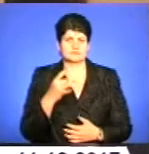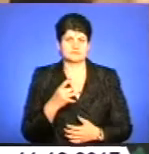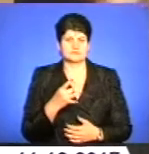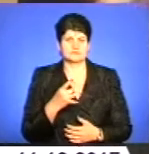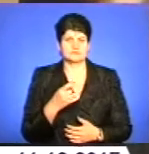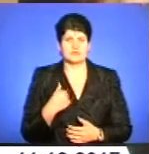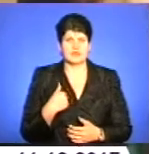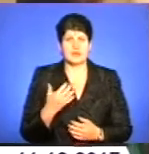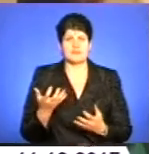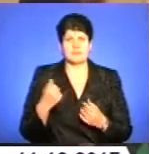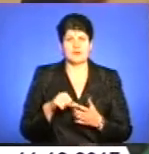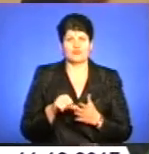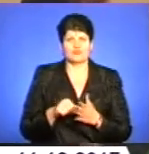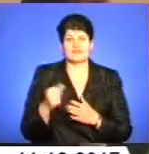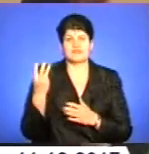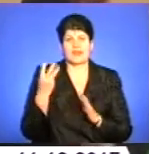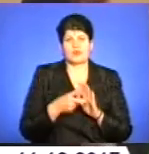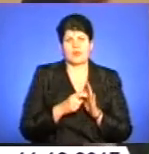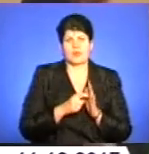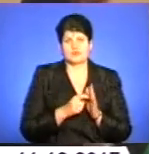брав участь ще з 3 класу,